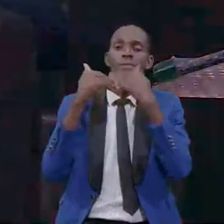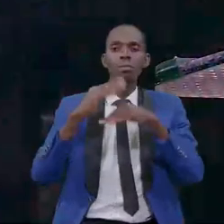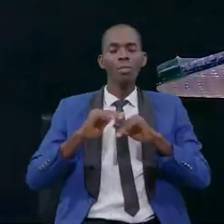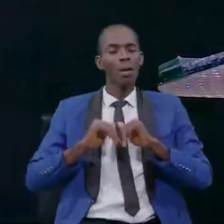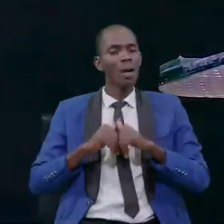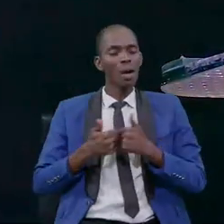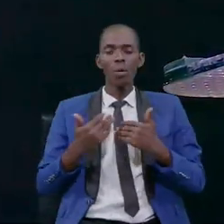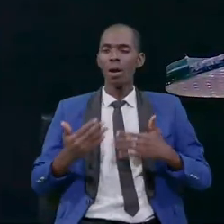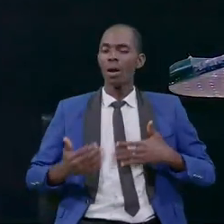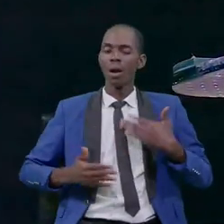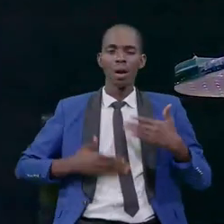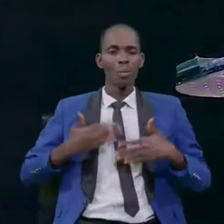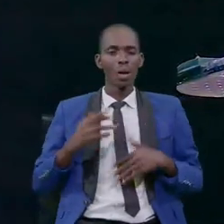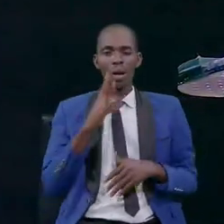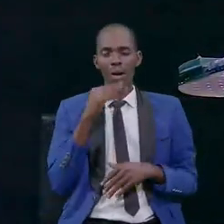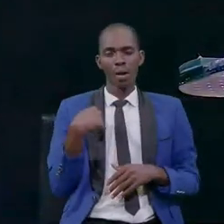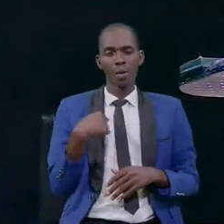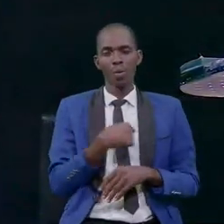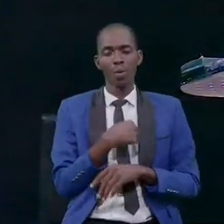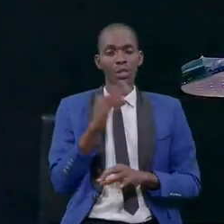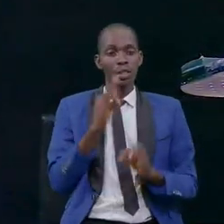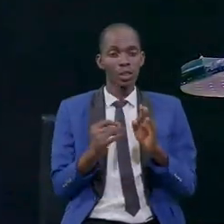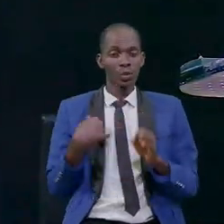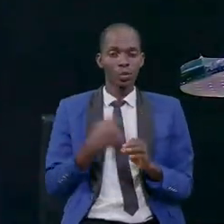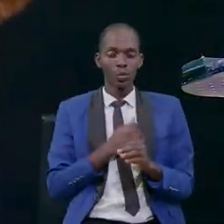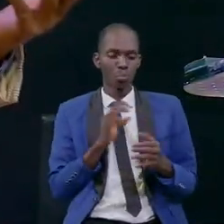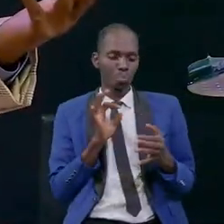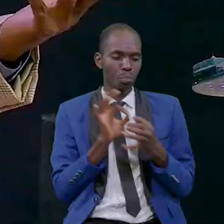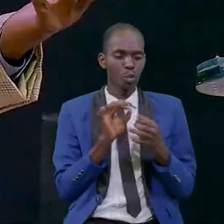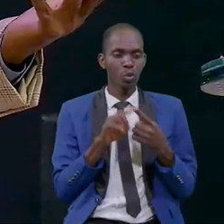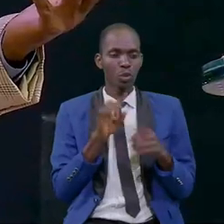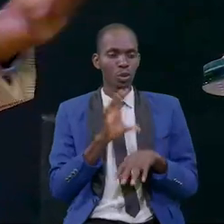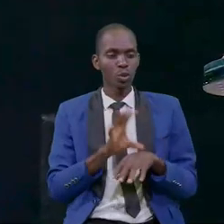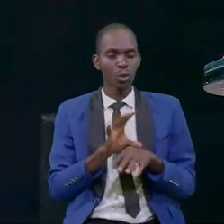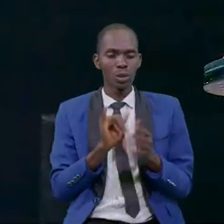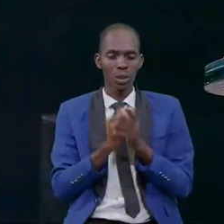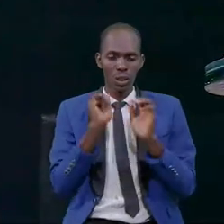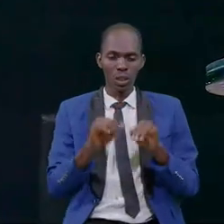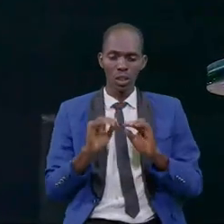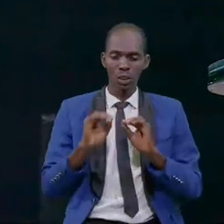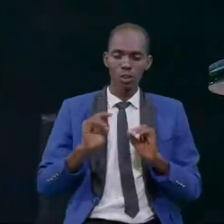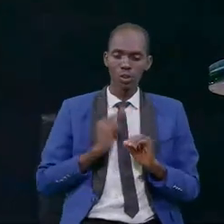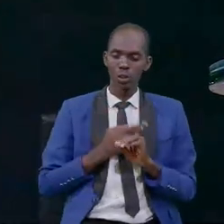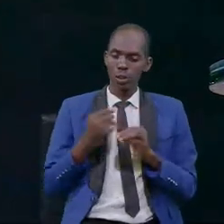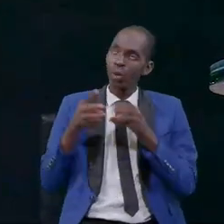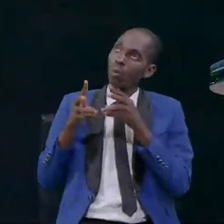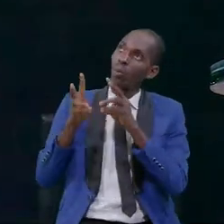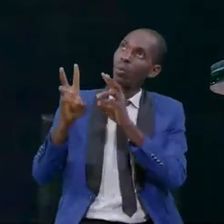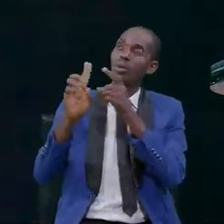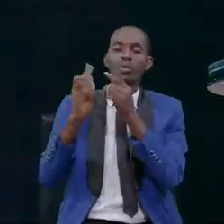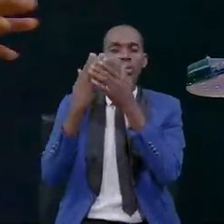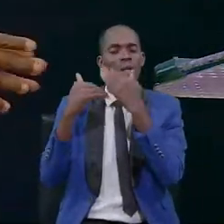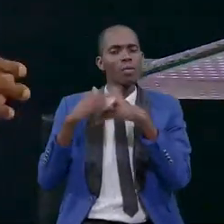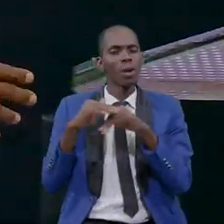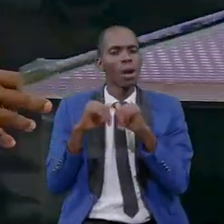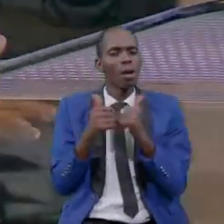sommes heureux d'être membres d'une église où on peut nous dire que voici le chemin. Nous sommes très fortunés, chanceux que nous